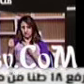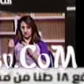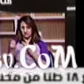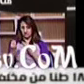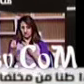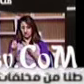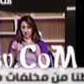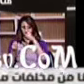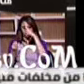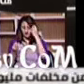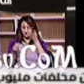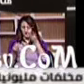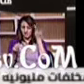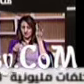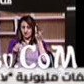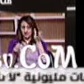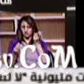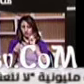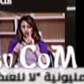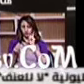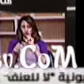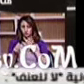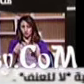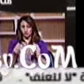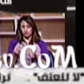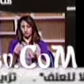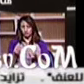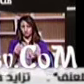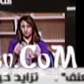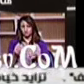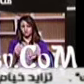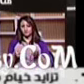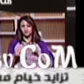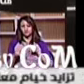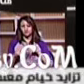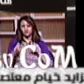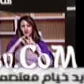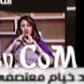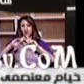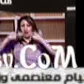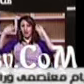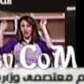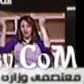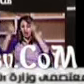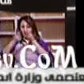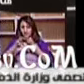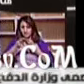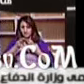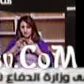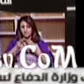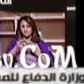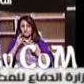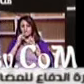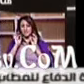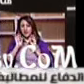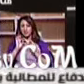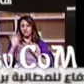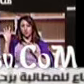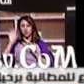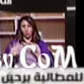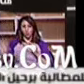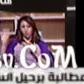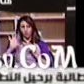بتفتر السؤال اللي حضرتك تساليه هذا سؤال مفرد في العالم كله لا يوجد في العالم كله سؤال هذا السؤال لا يتردد لا في اوروبا